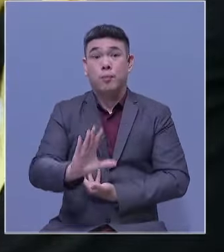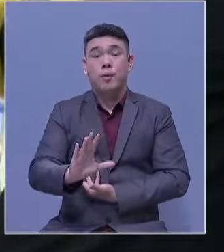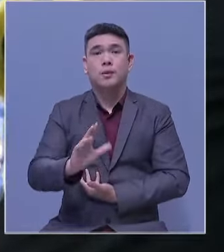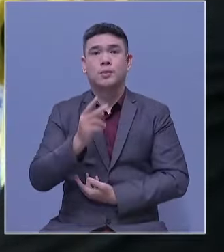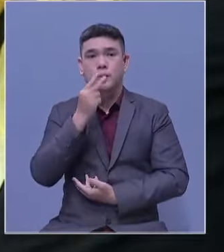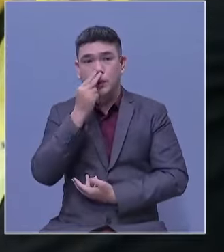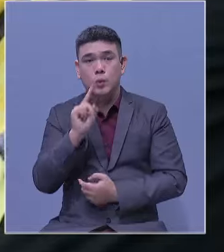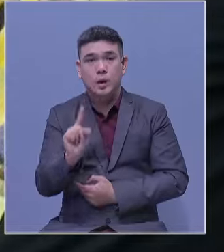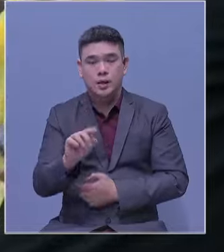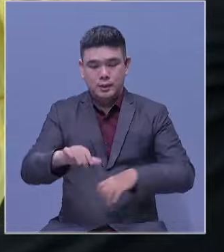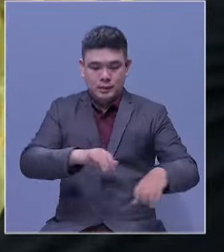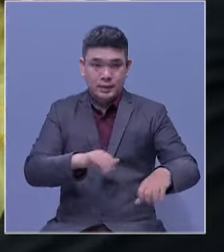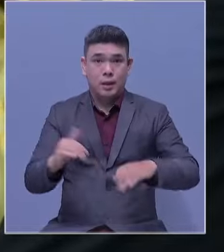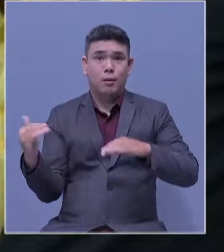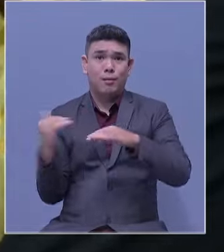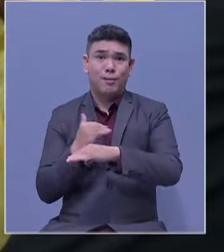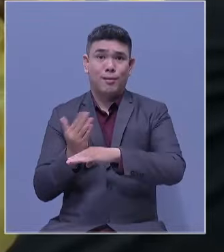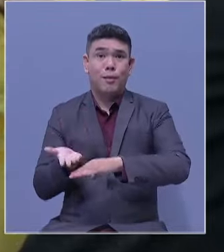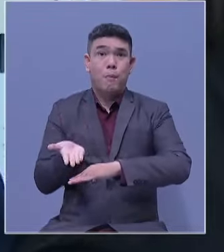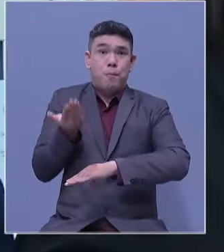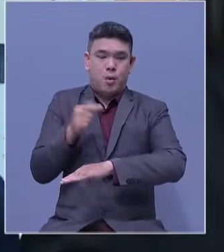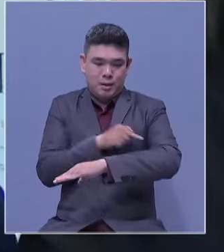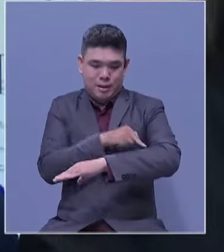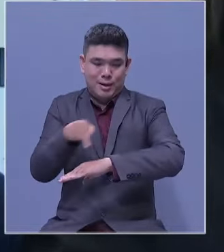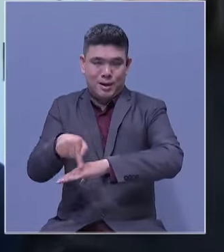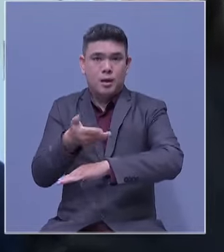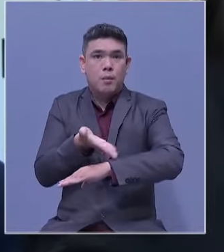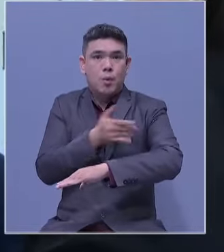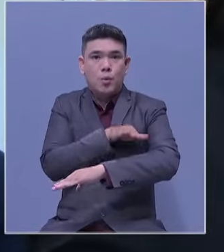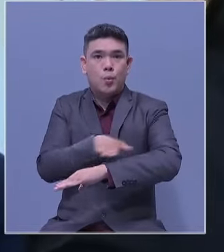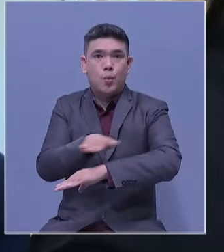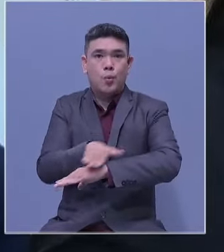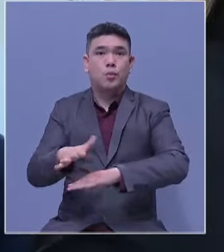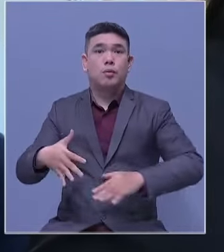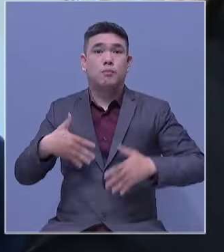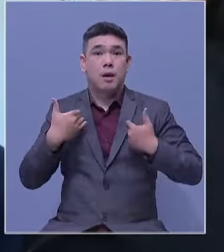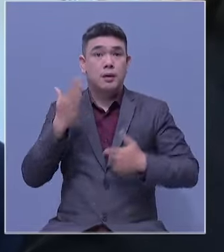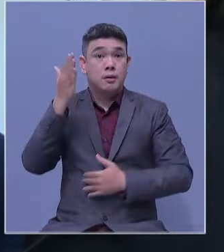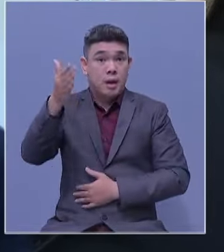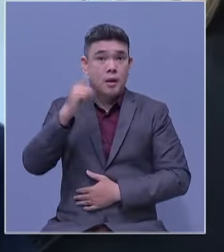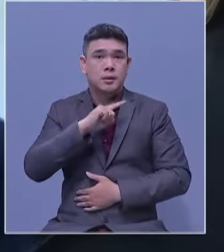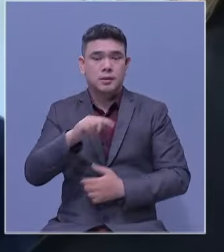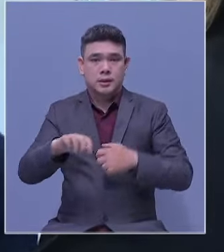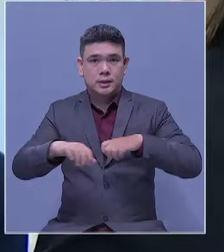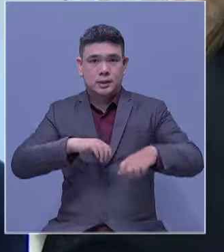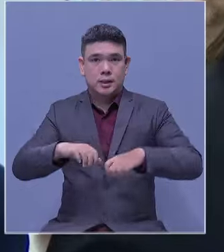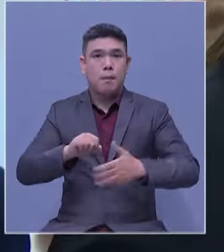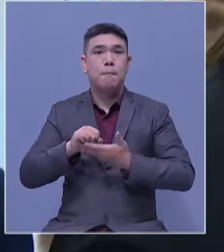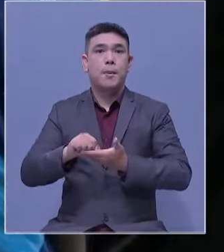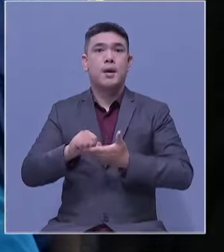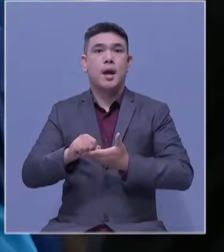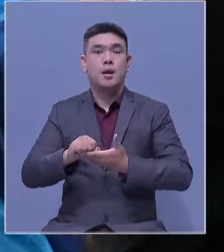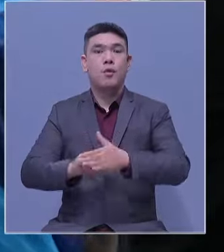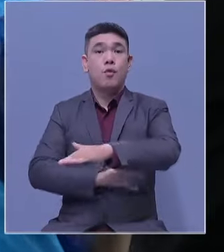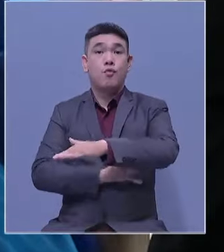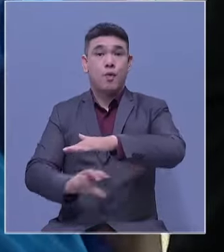เฉพาะการจัดการจราจรบริเวณที่ก่อสร้างสถานีต่างๆคาดการณ์นะคะว่าจะสามารถใช้บริการรถไฟ